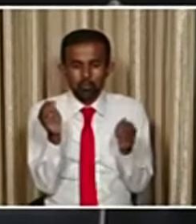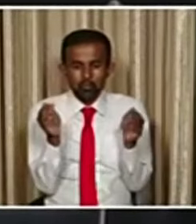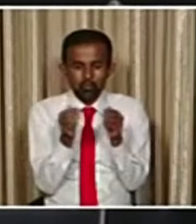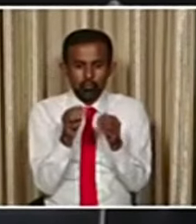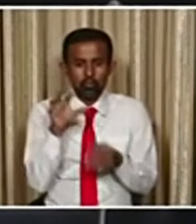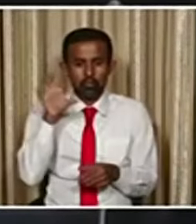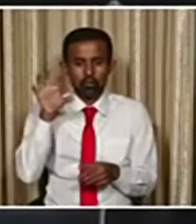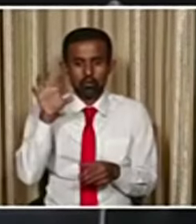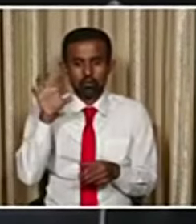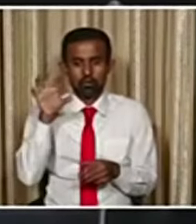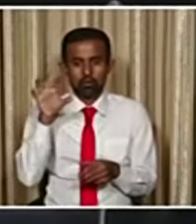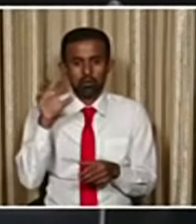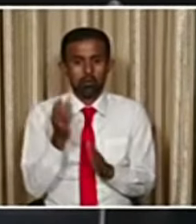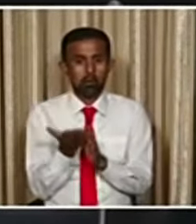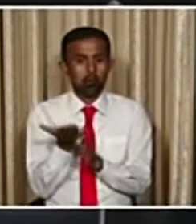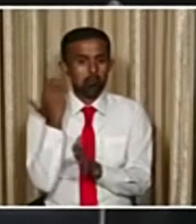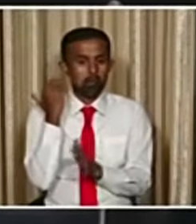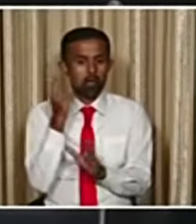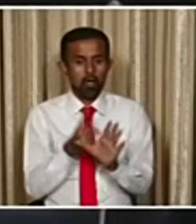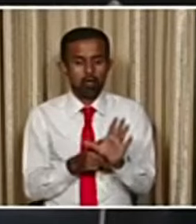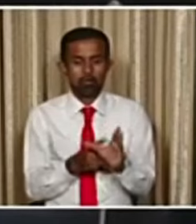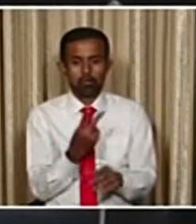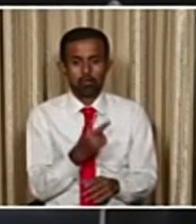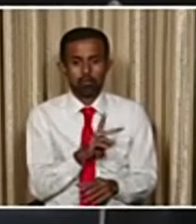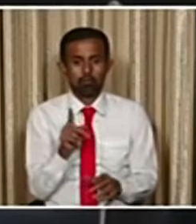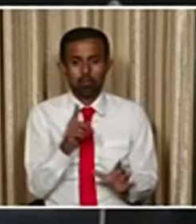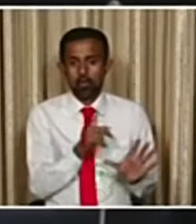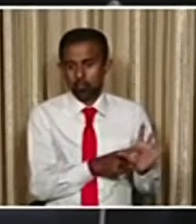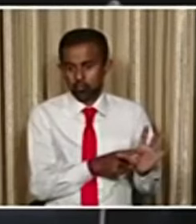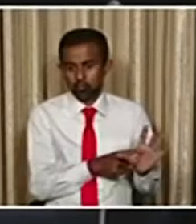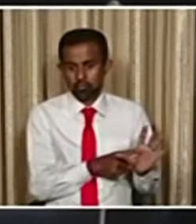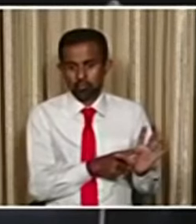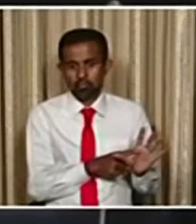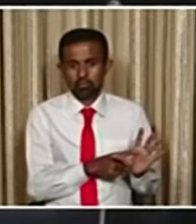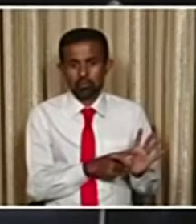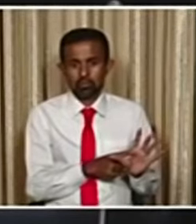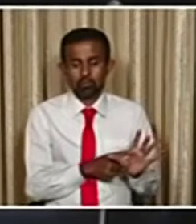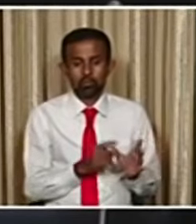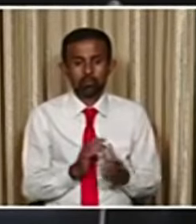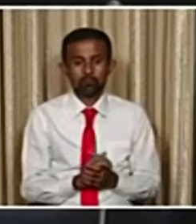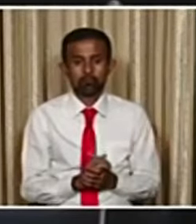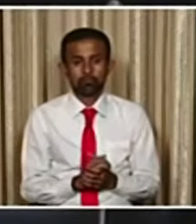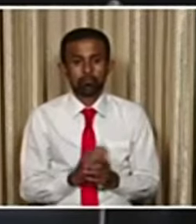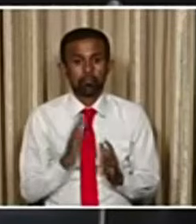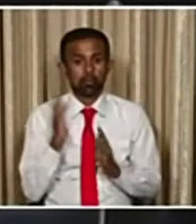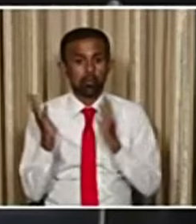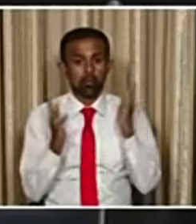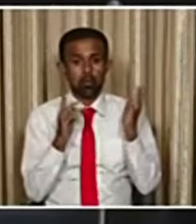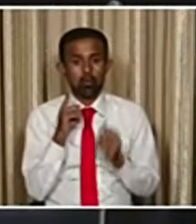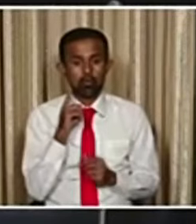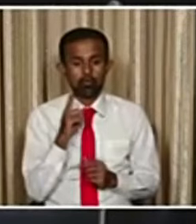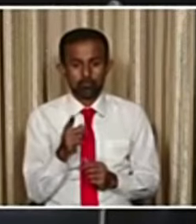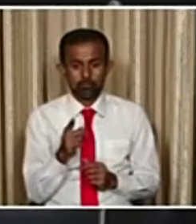රටක් පෞගේ අවුරුද්දේ 2021 අවුරුද්දේ ඔවුන් ලෝකෙට